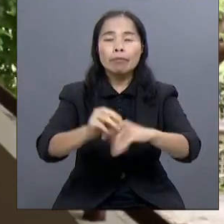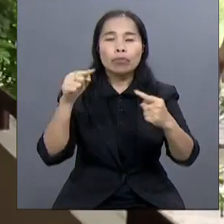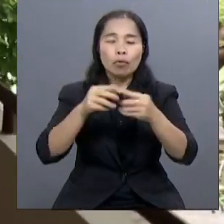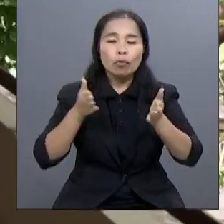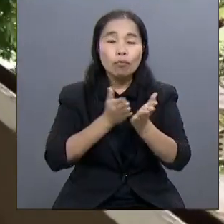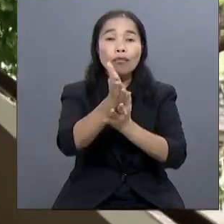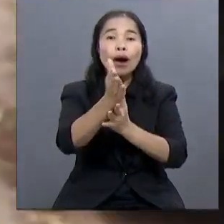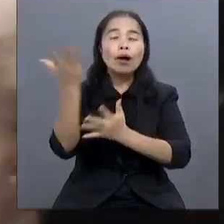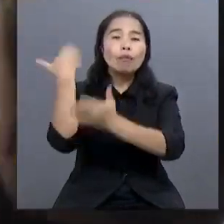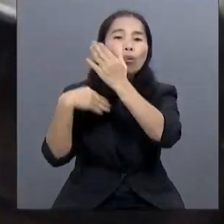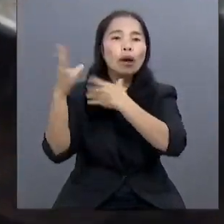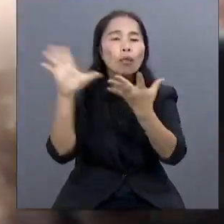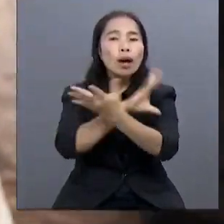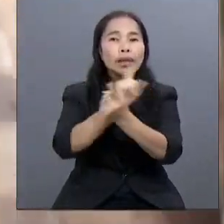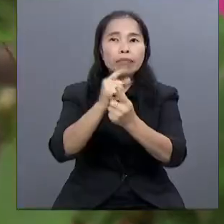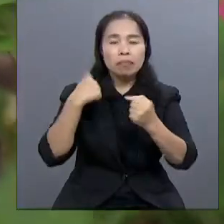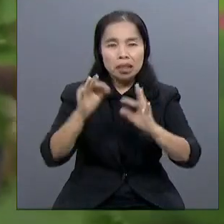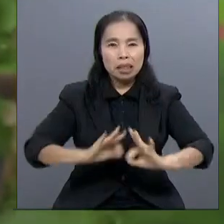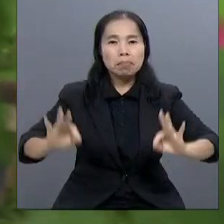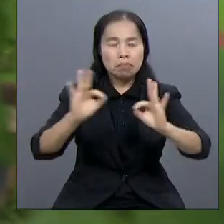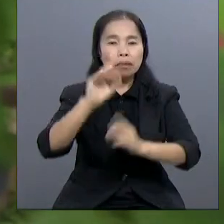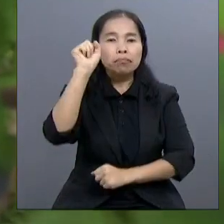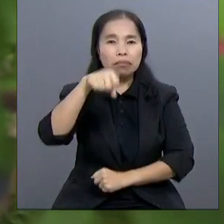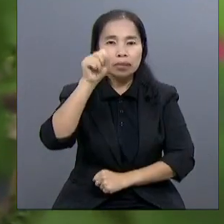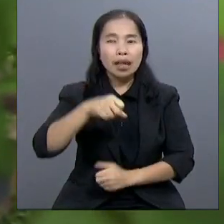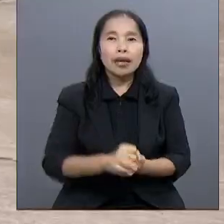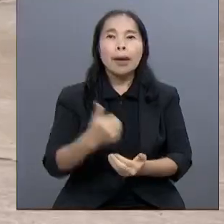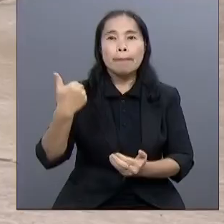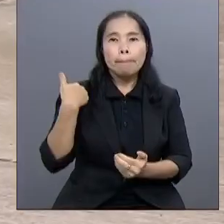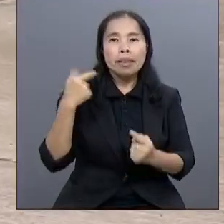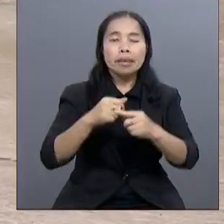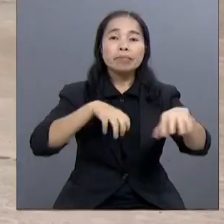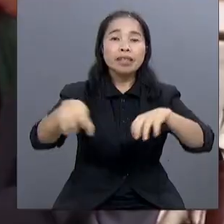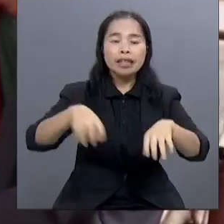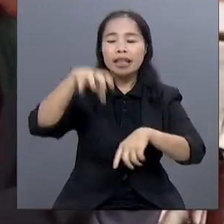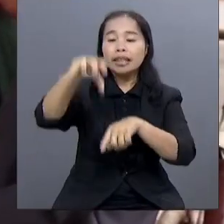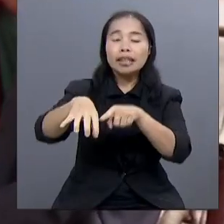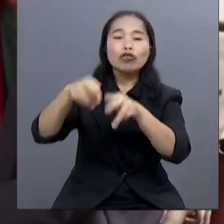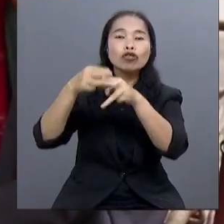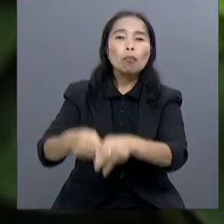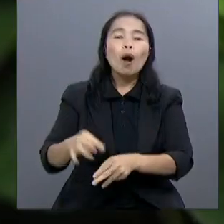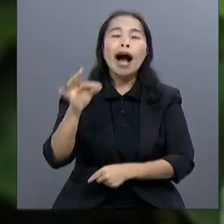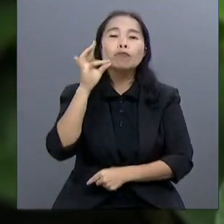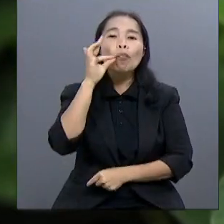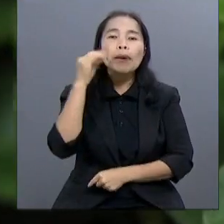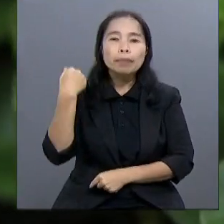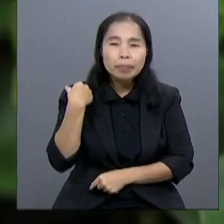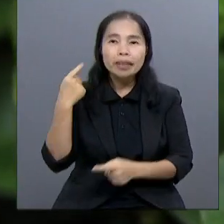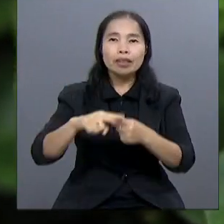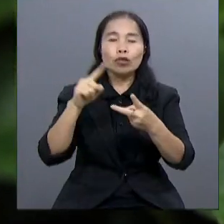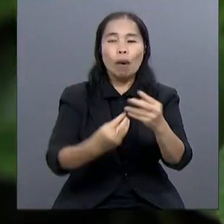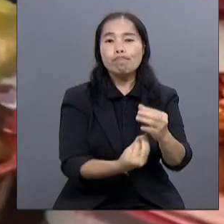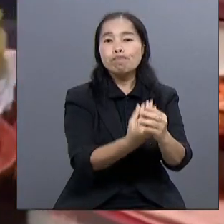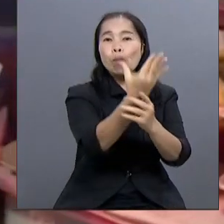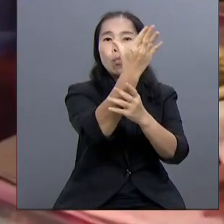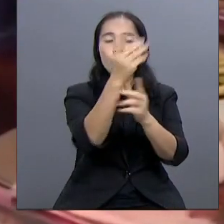ได้เล็งเห็นความสำคัญในวิถีชีวิตนี้จึงได้มีการจัดสรรที่ให้เคี้ยวหมากรวมไปถึงการปลูกพลู